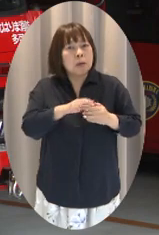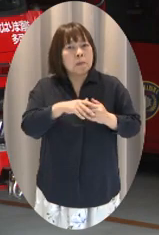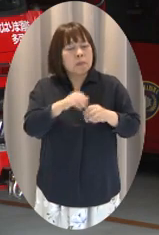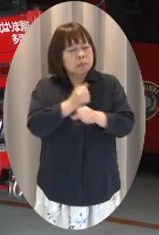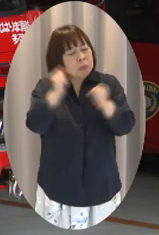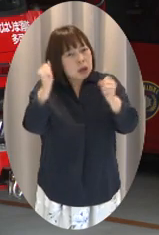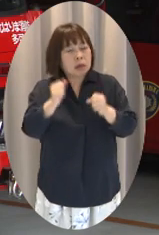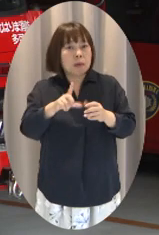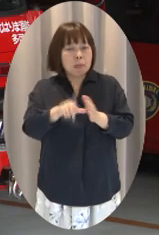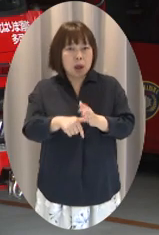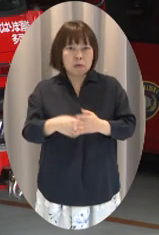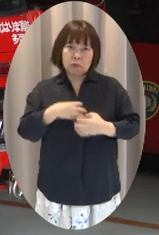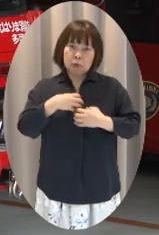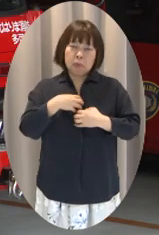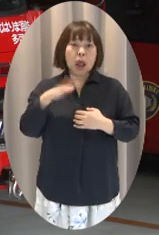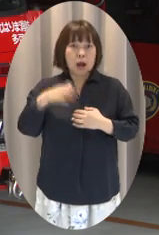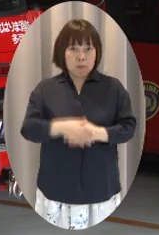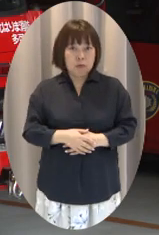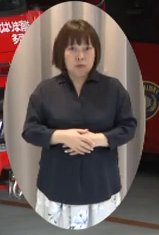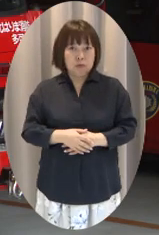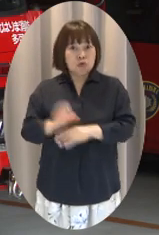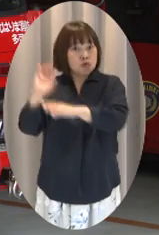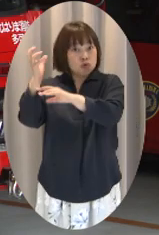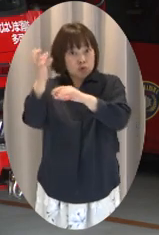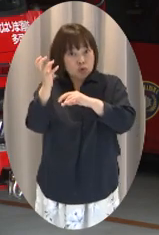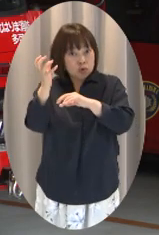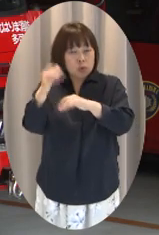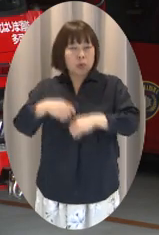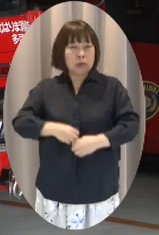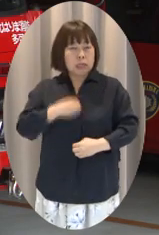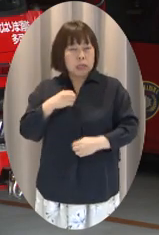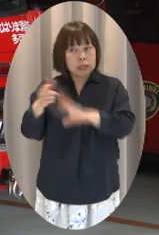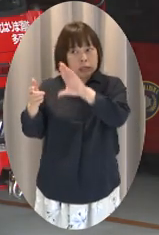に救急車の正しい利用方法を見ていきましょう。